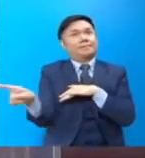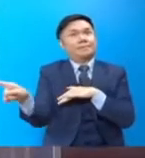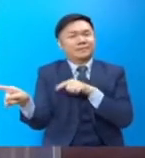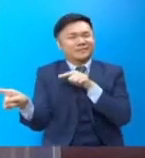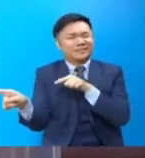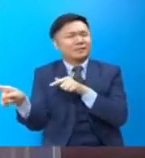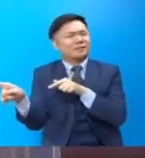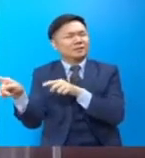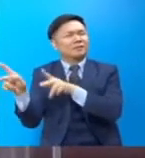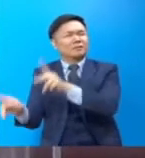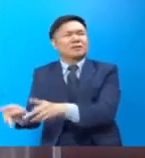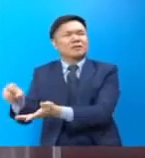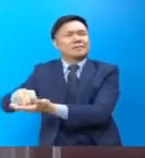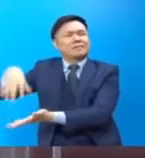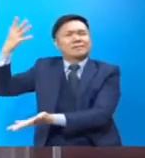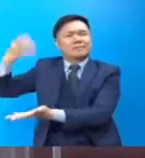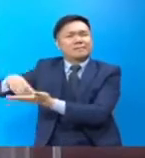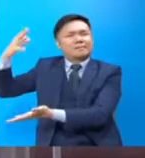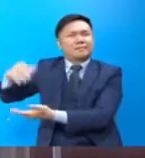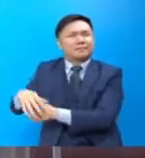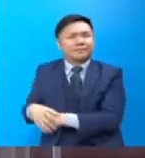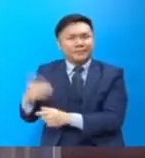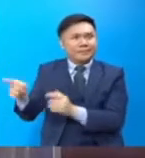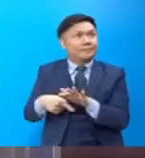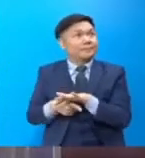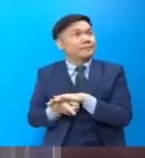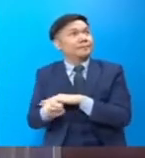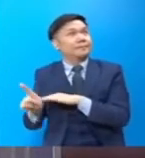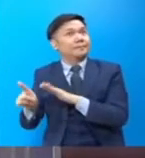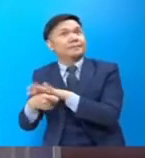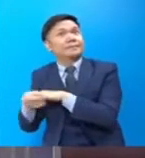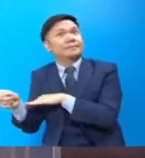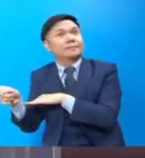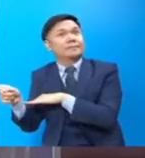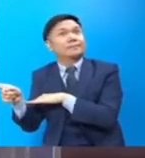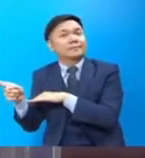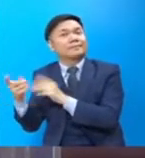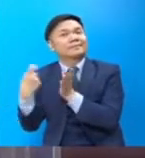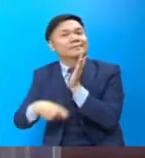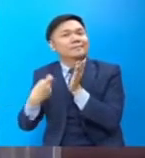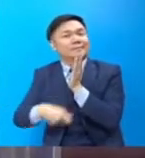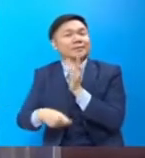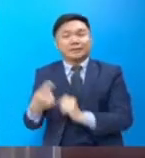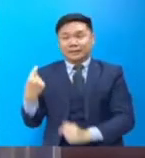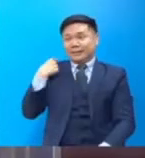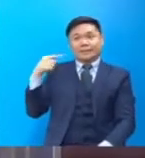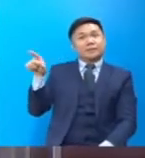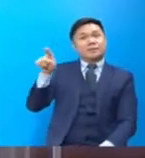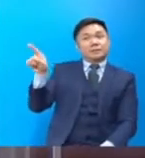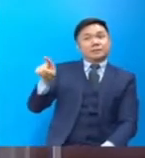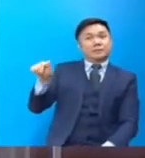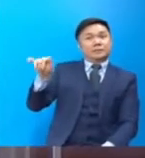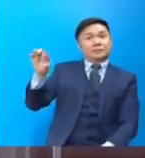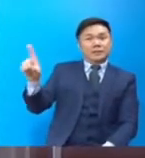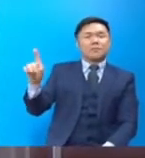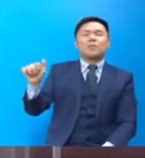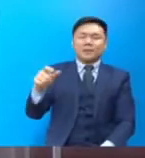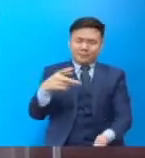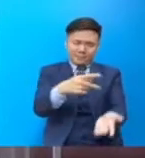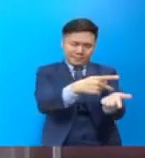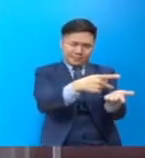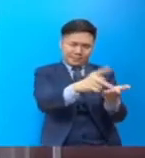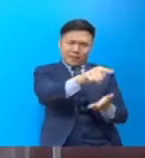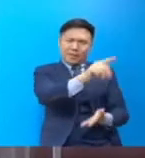angka Joe Jadi sebelum anda kata snapture Zahid aduhai tadi kita beli-beli upah